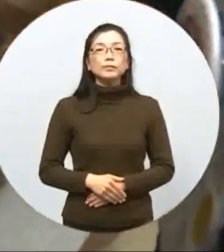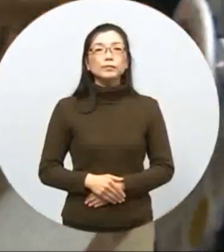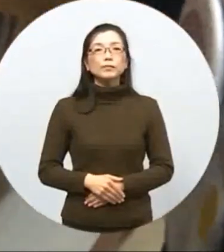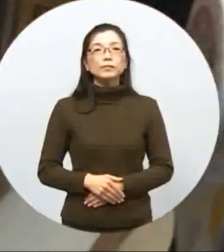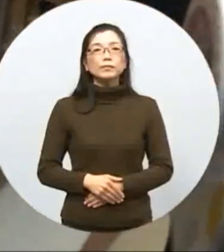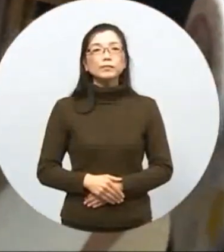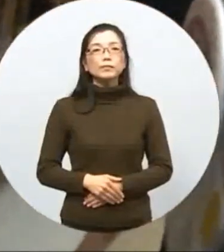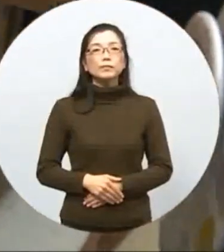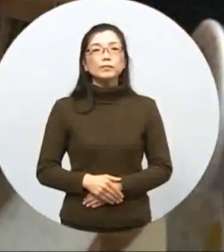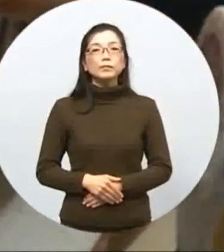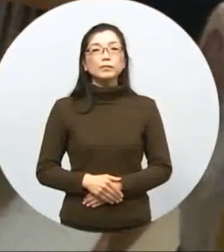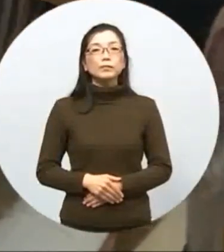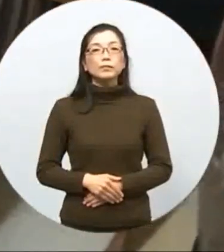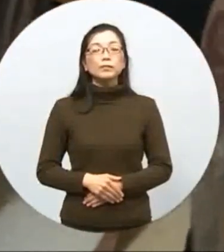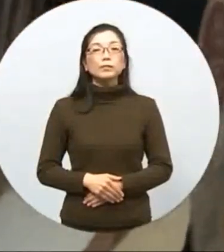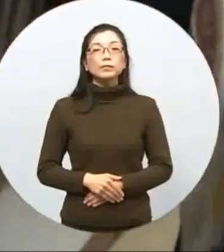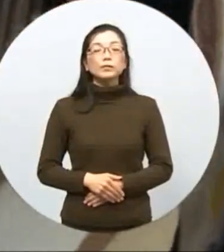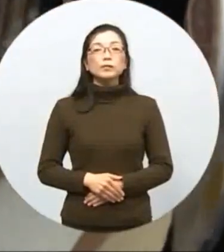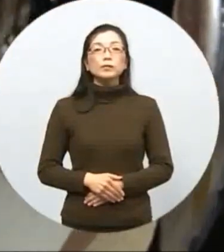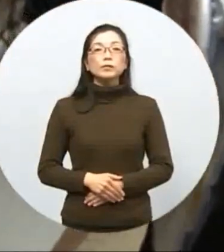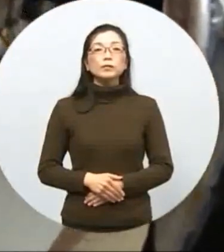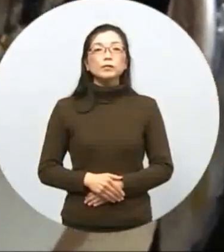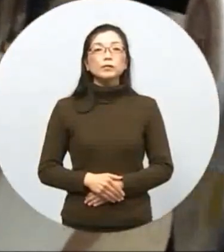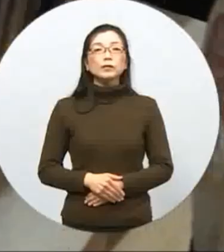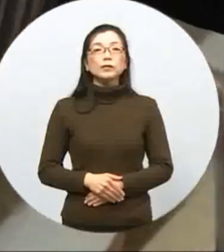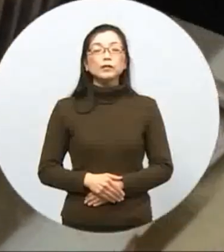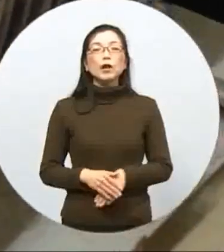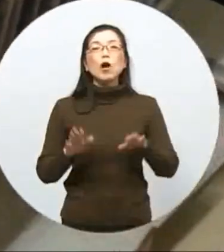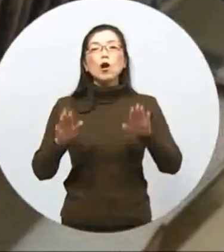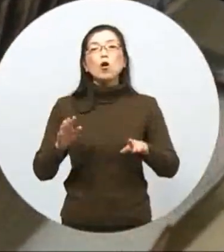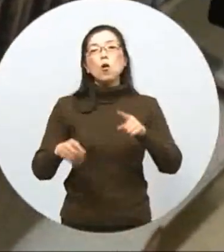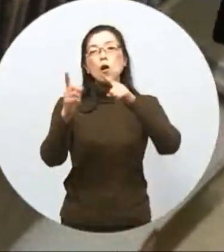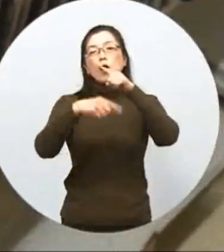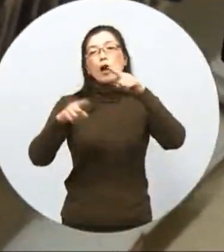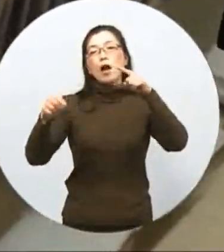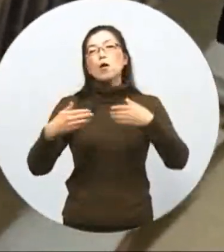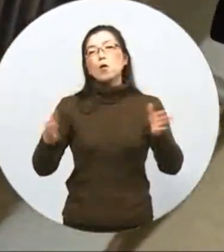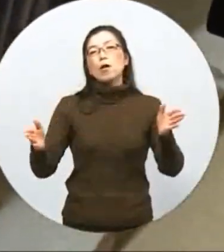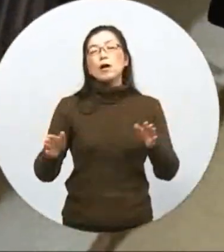。 これも今回、 はい、公開してます。